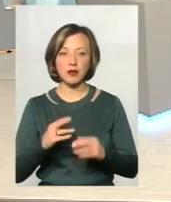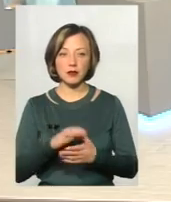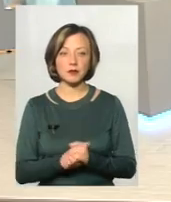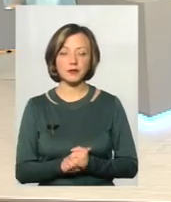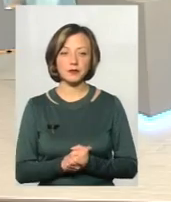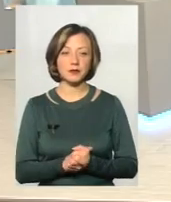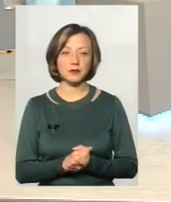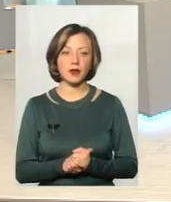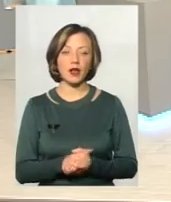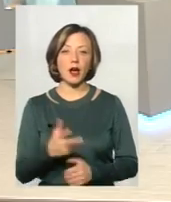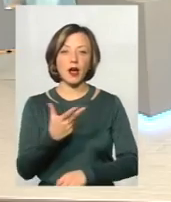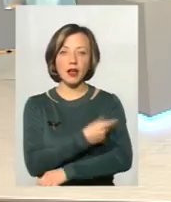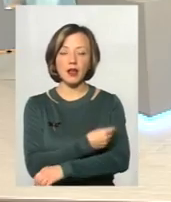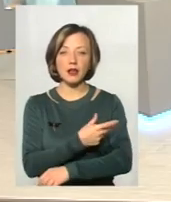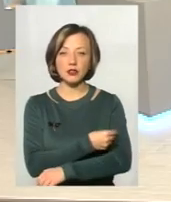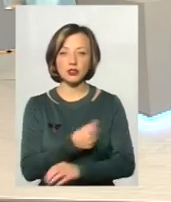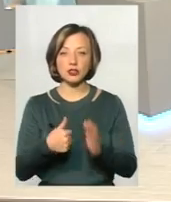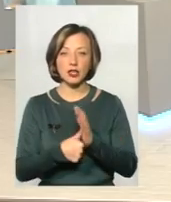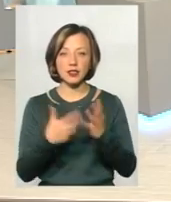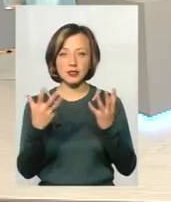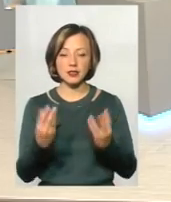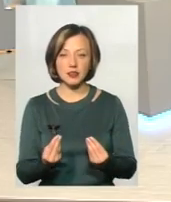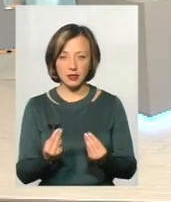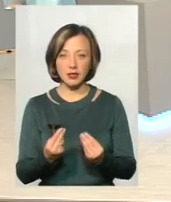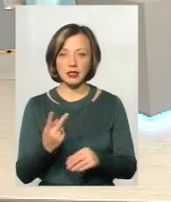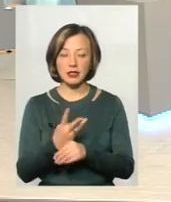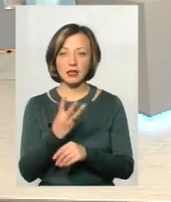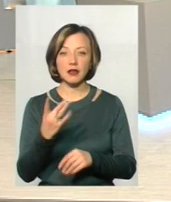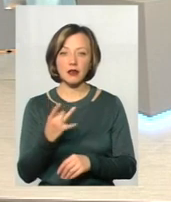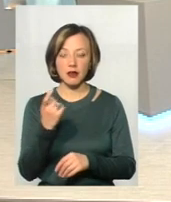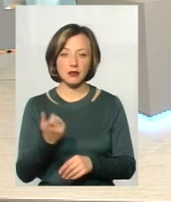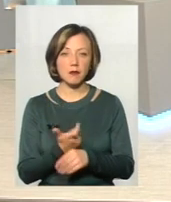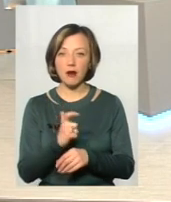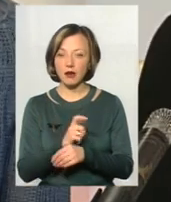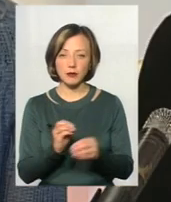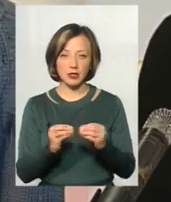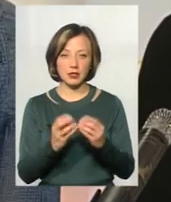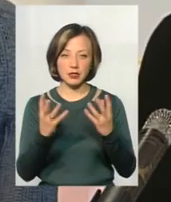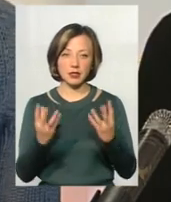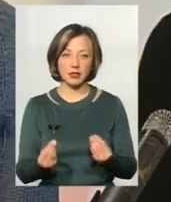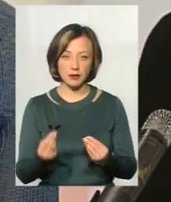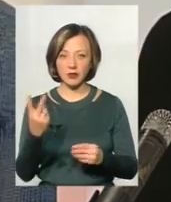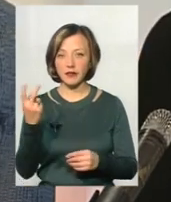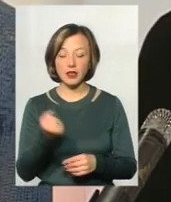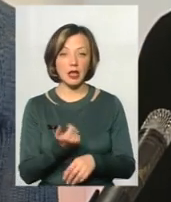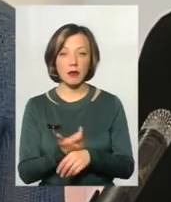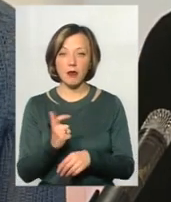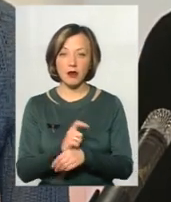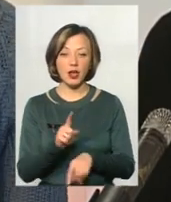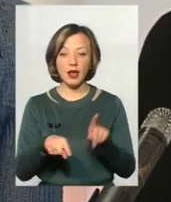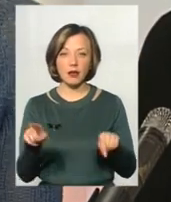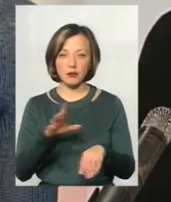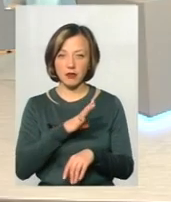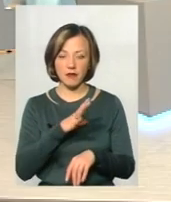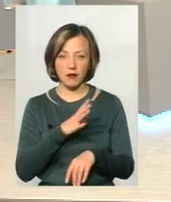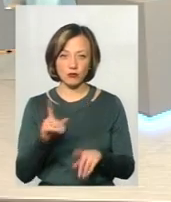обостряется болезнь. Да, антибиотик. 6 дней колется, через 2 дня 3 раза колется. Ну, максимум 10 дней. 10-2 недели – это максимум. Очень редко бывает